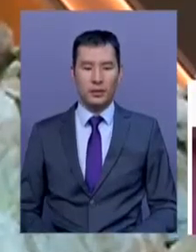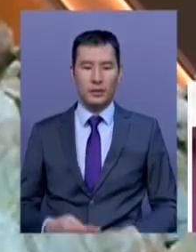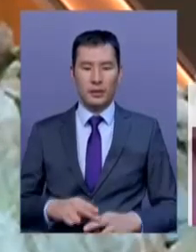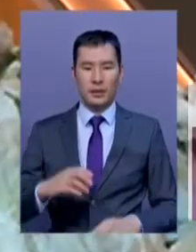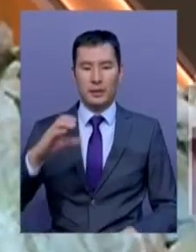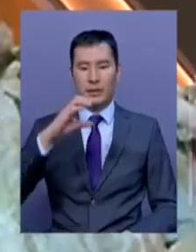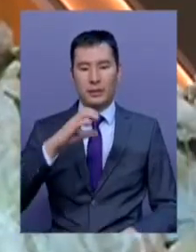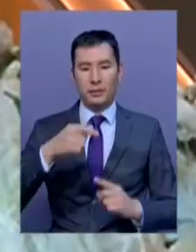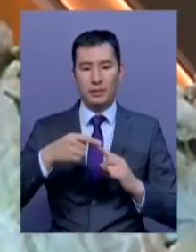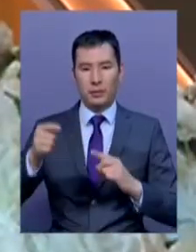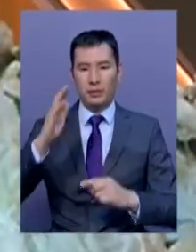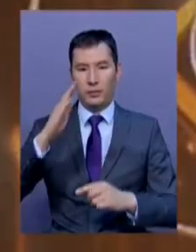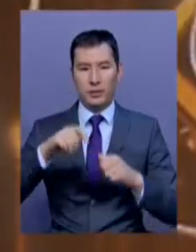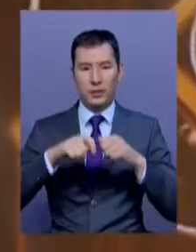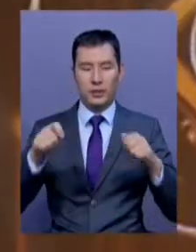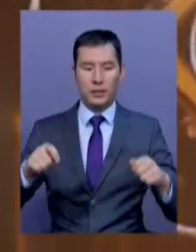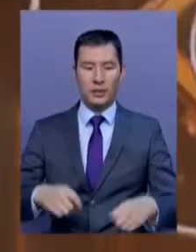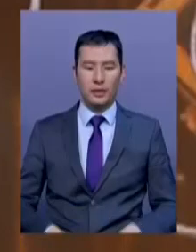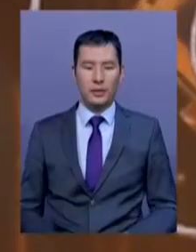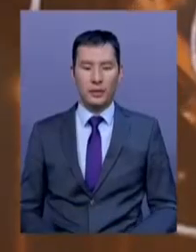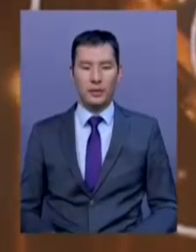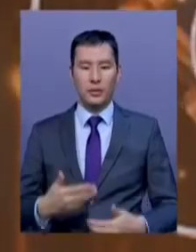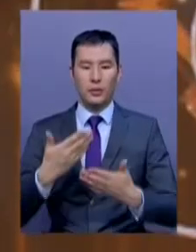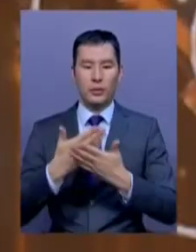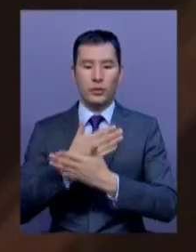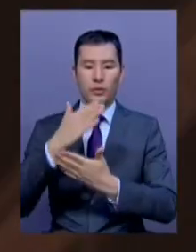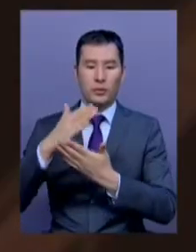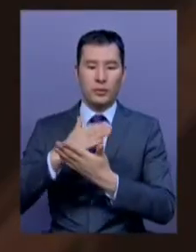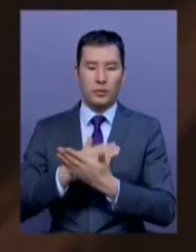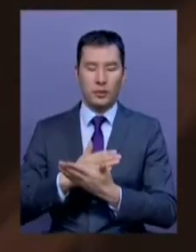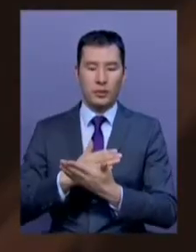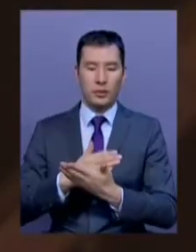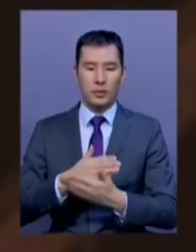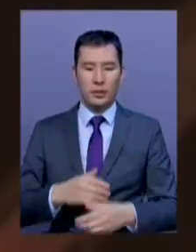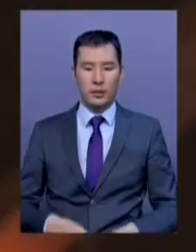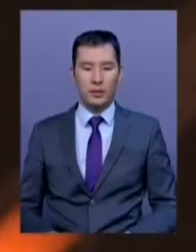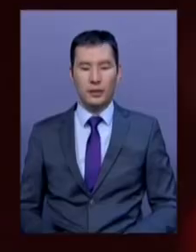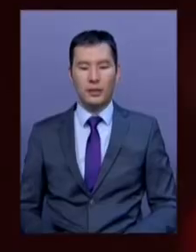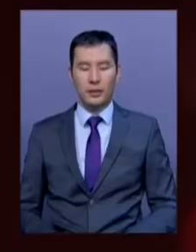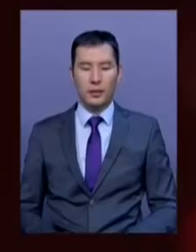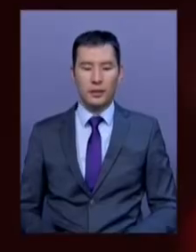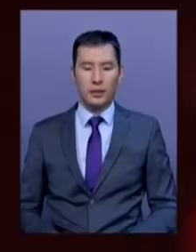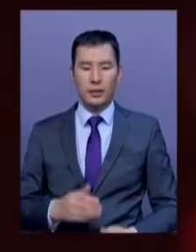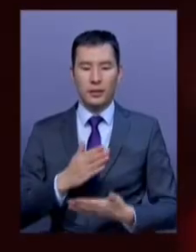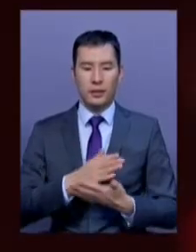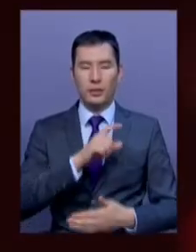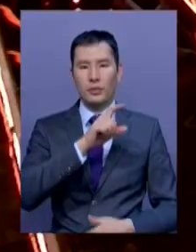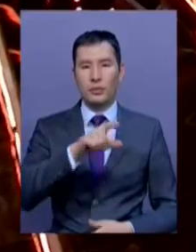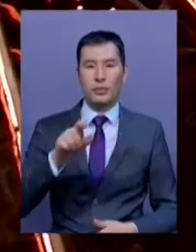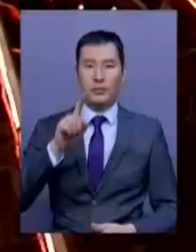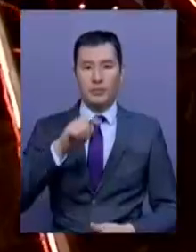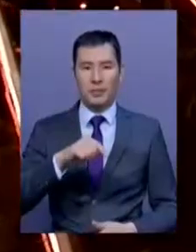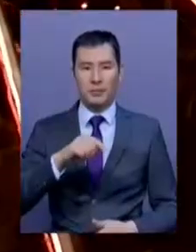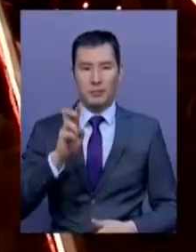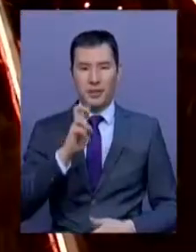бастап көрсетіле бастайды. Жаңа бағдарламаның алғашқы хабары ұлт саулығы үшін алдыңғы шепте жүрген ақ халатты абзал жандарға